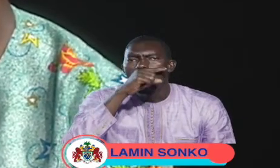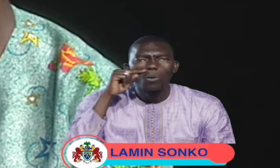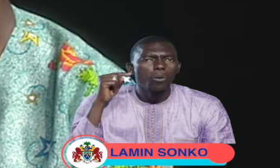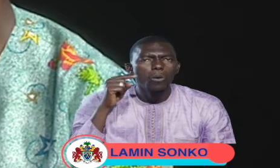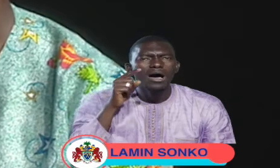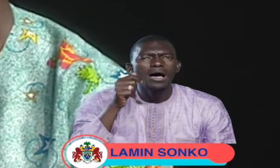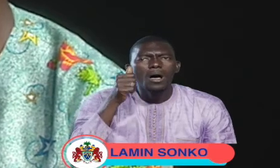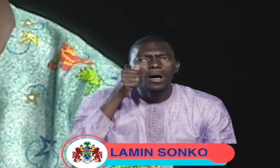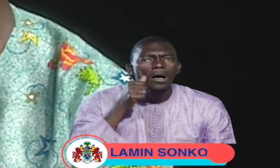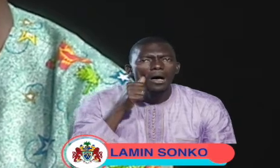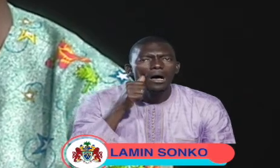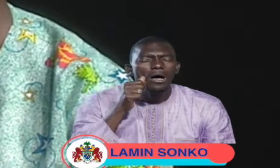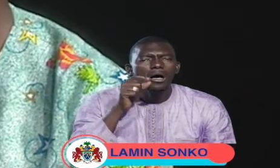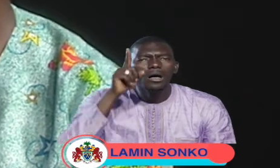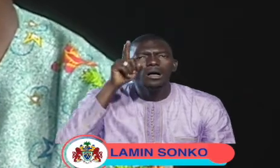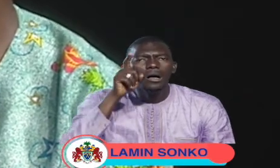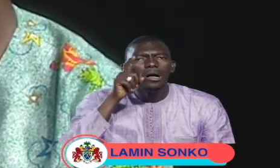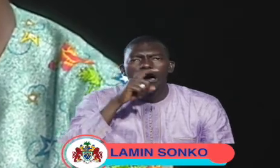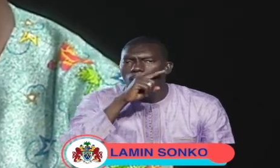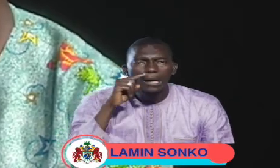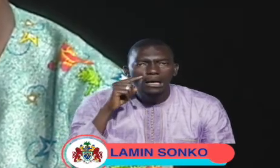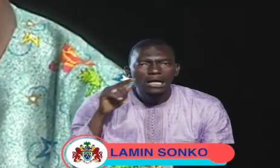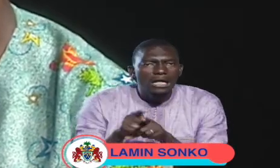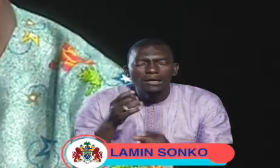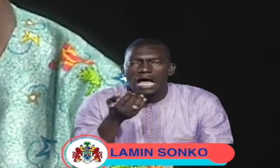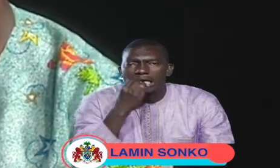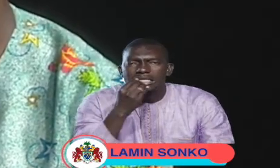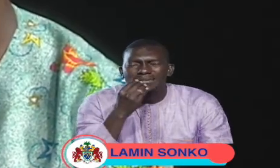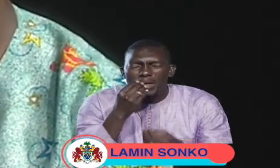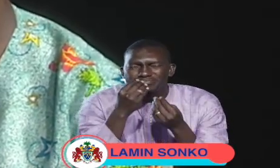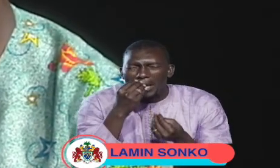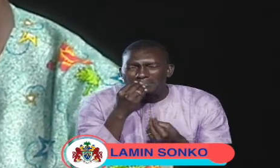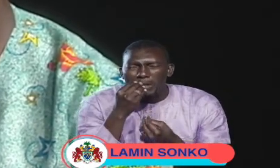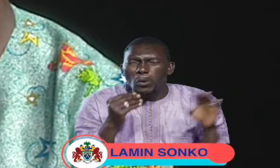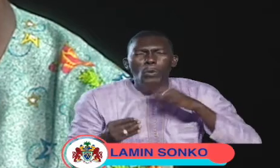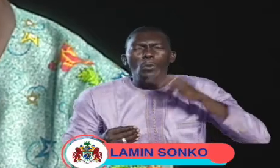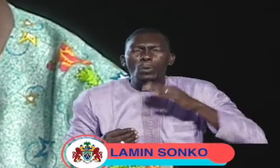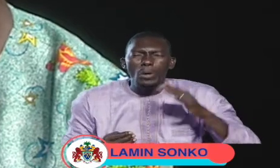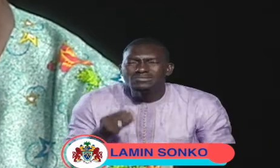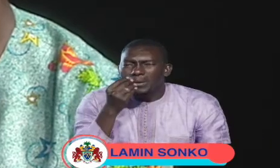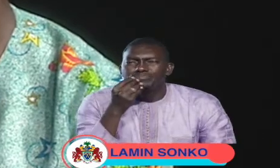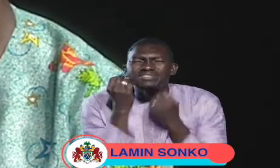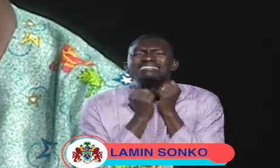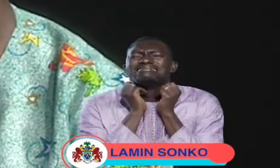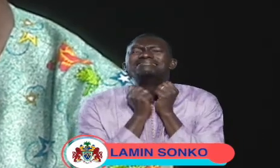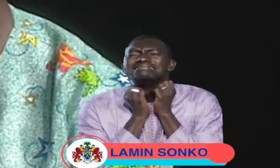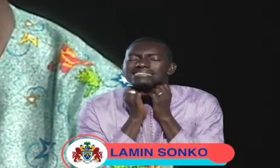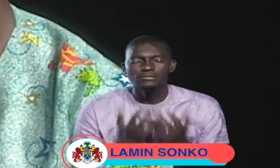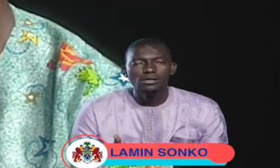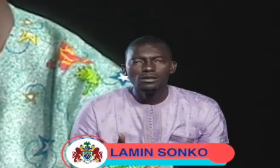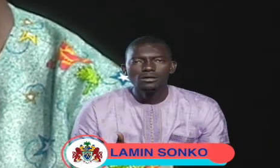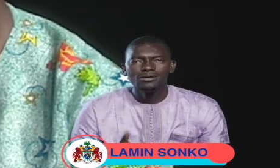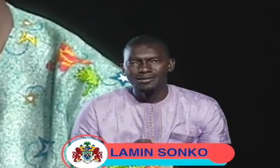japp dégg nañ né amangut garab té bésikini bési tay garab